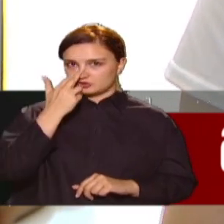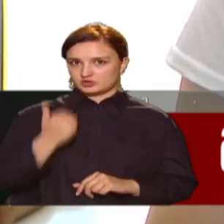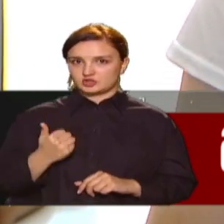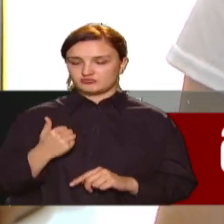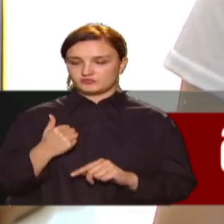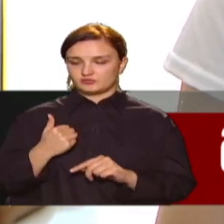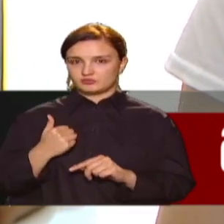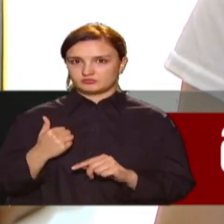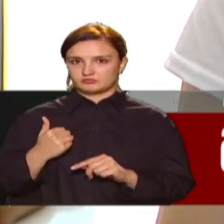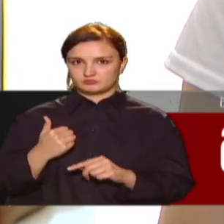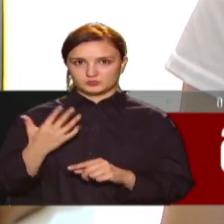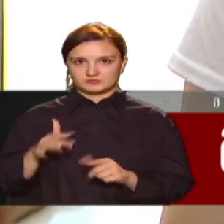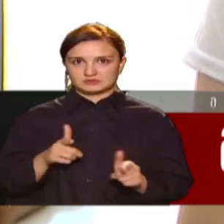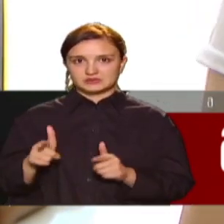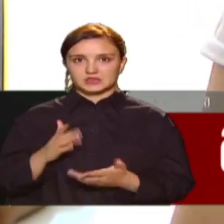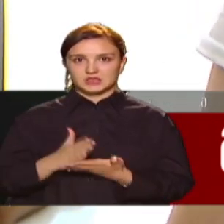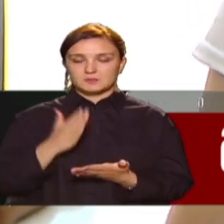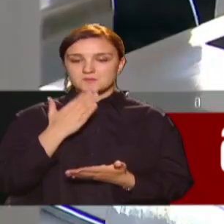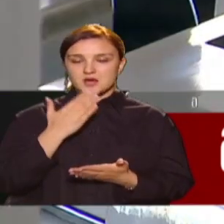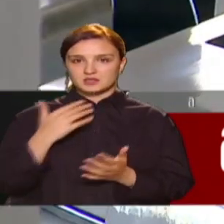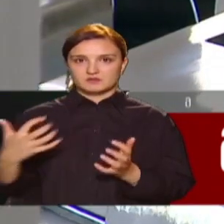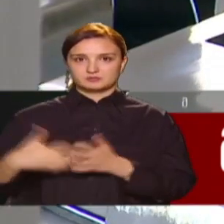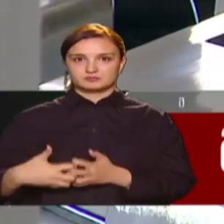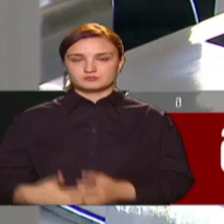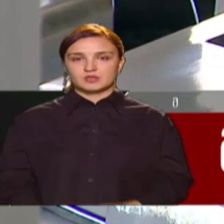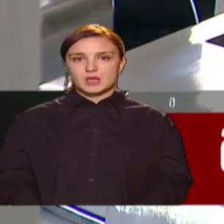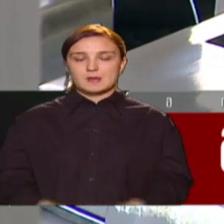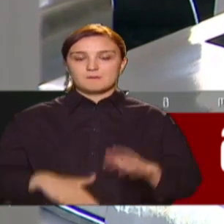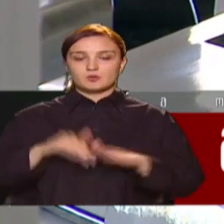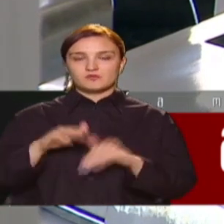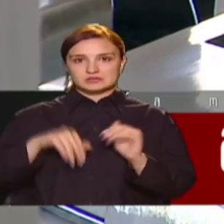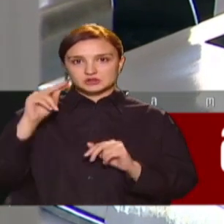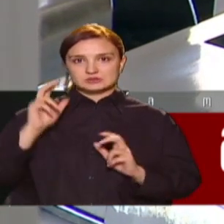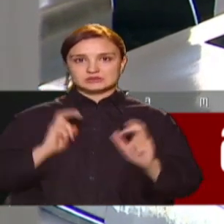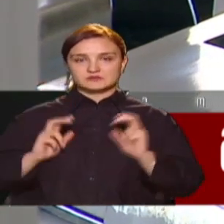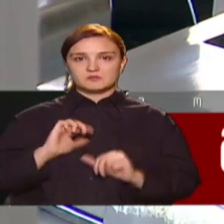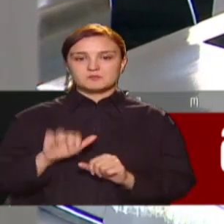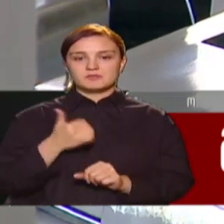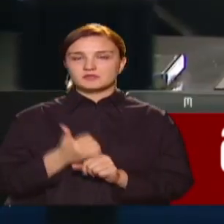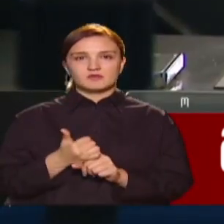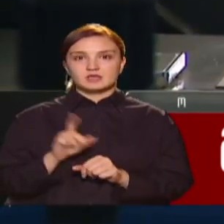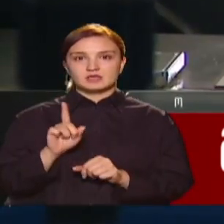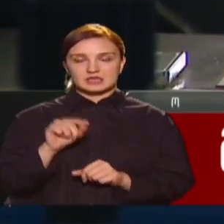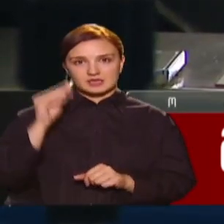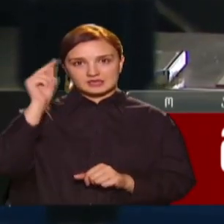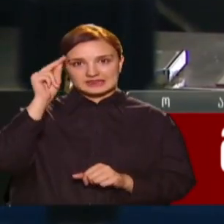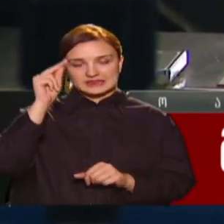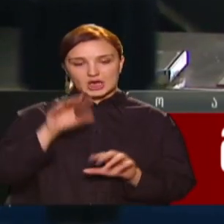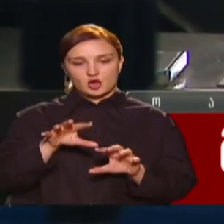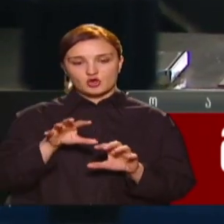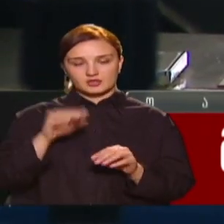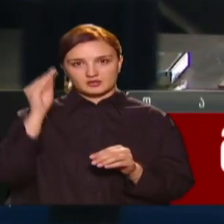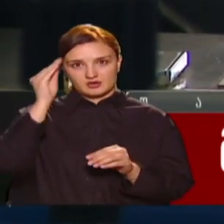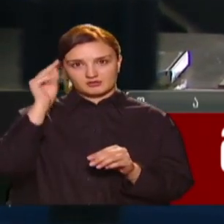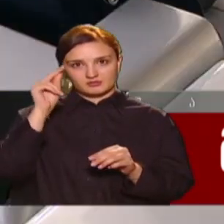și guo supra, da mart i vad moirgos. Profesiuli სასწავლებლების მთავარი ხიბლი თეორიულთან ერთად